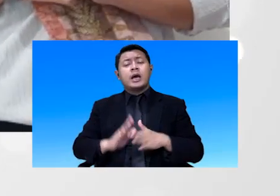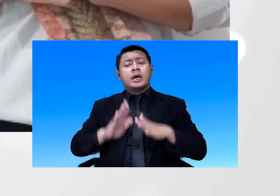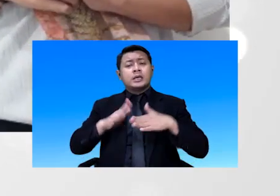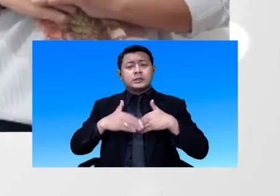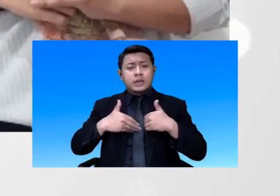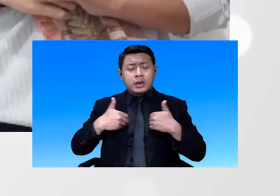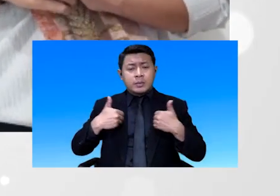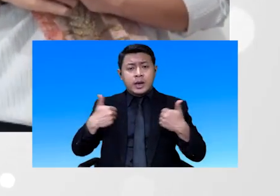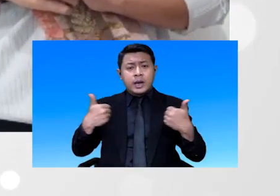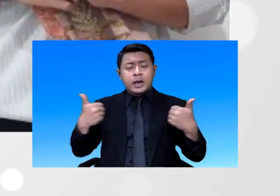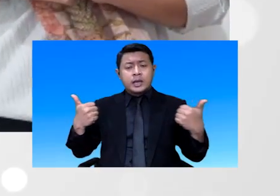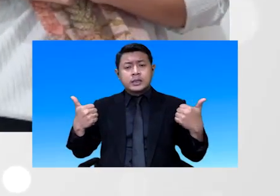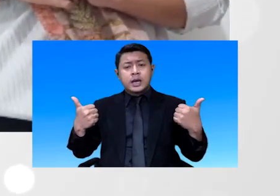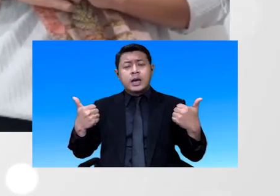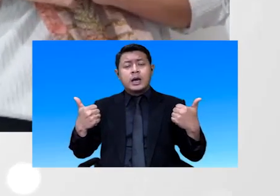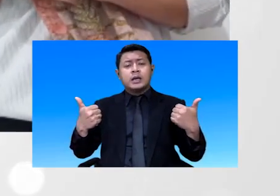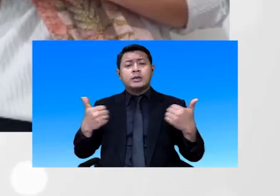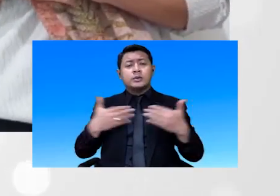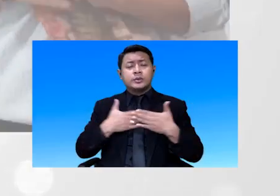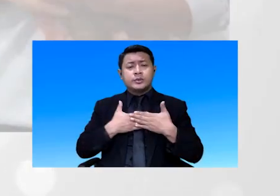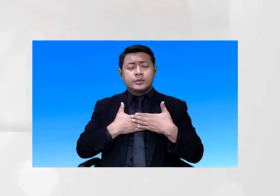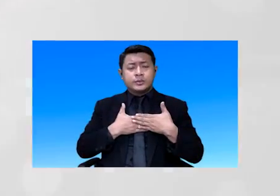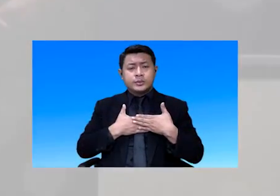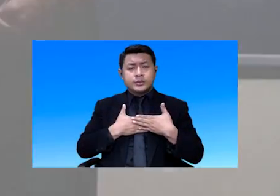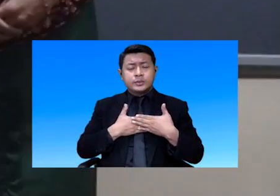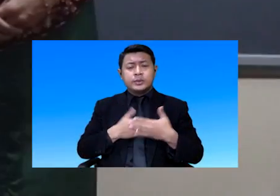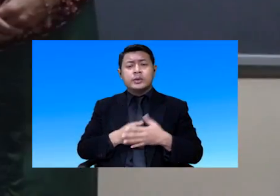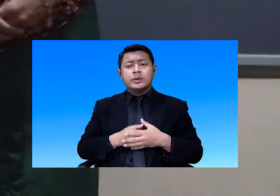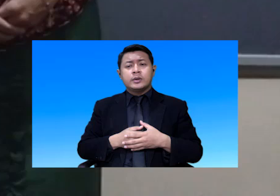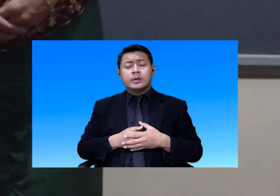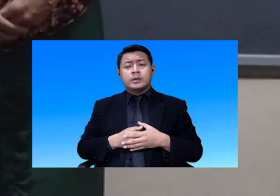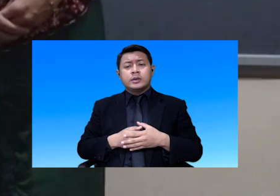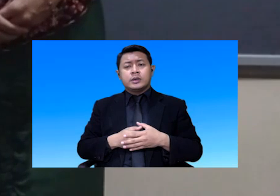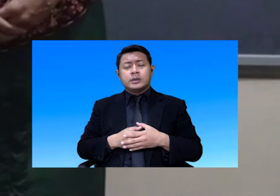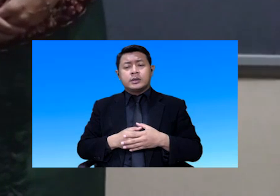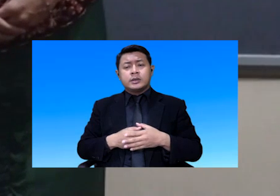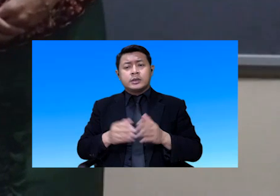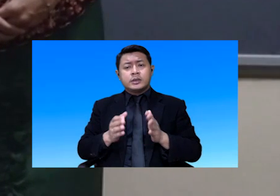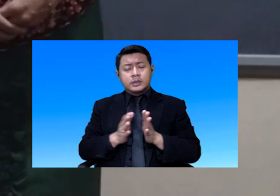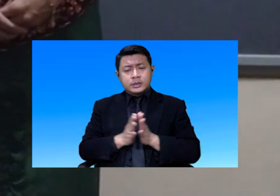Terima kasih.